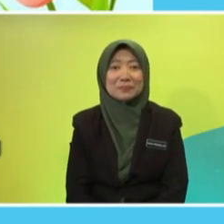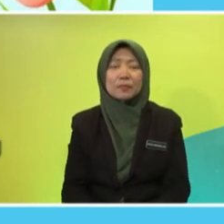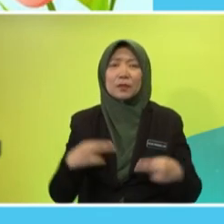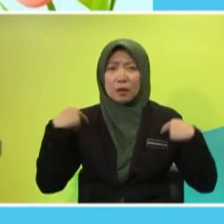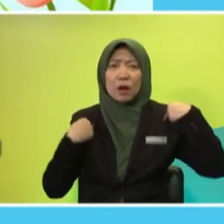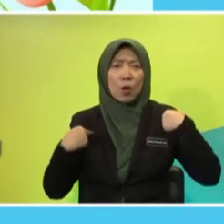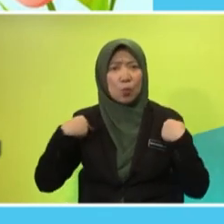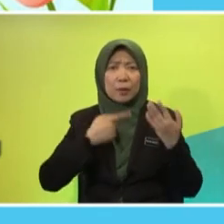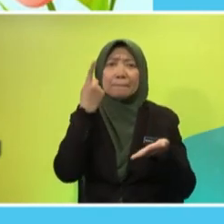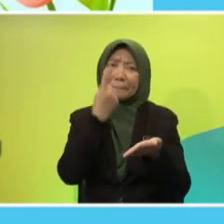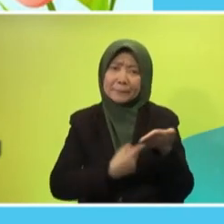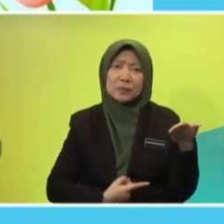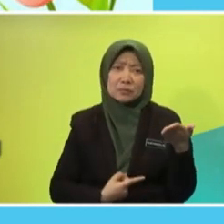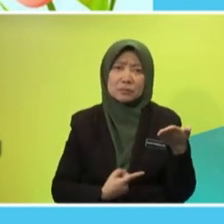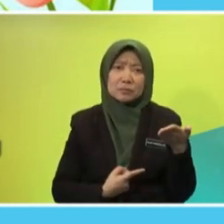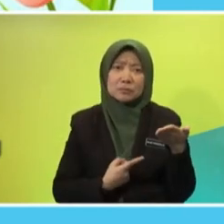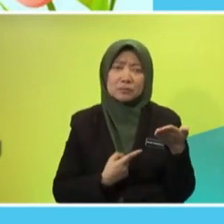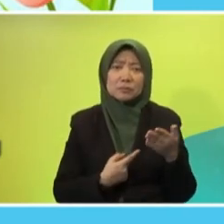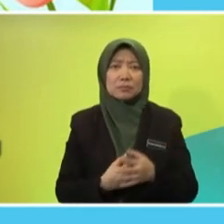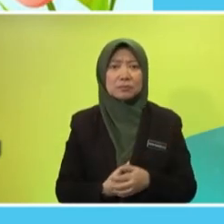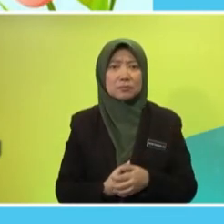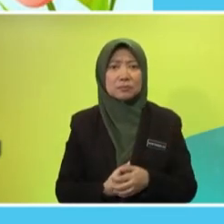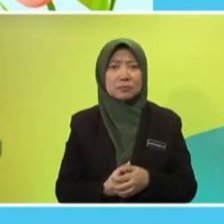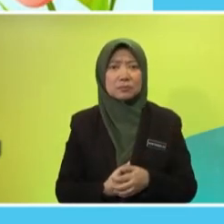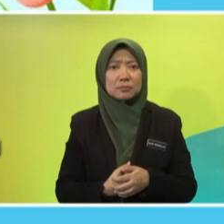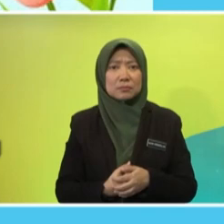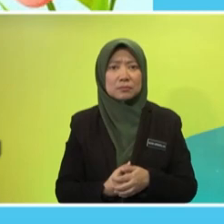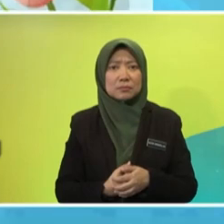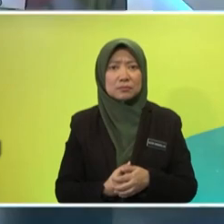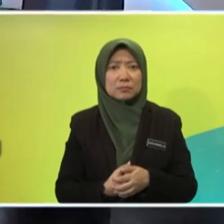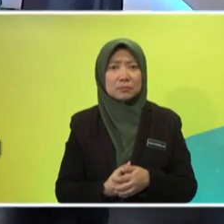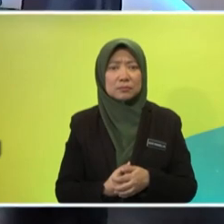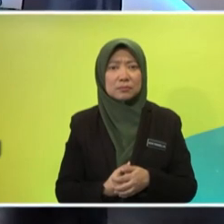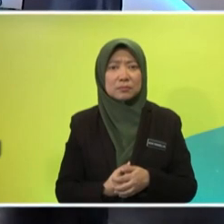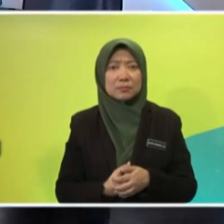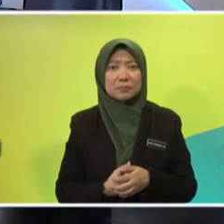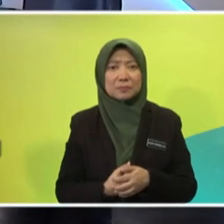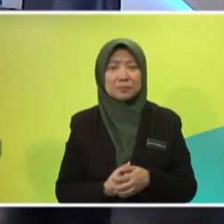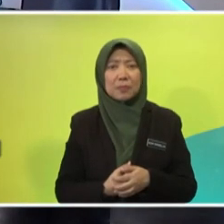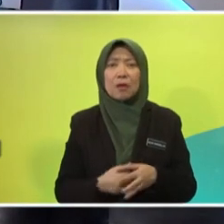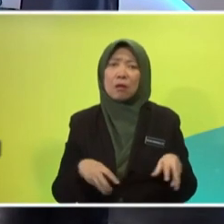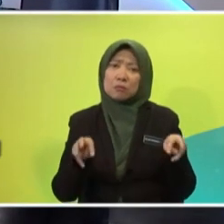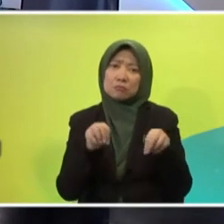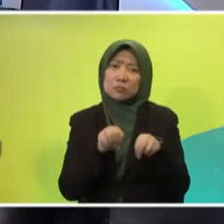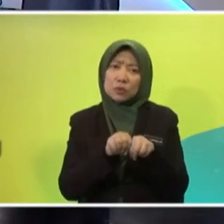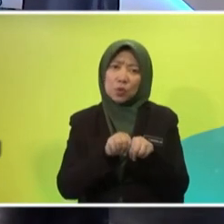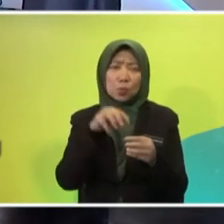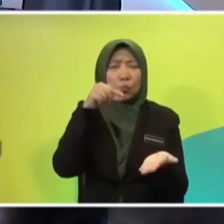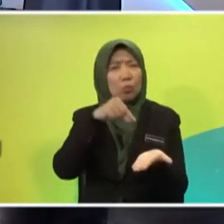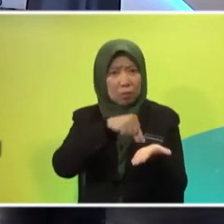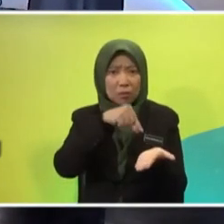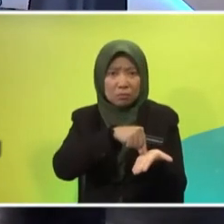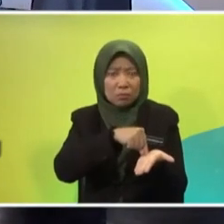Agak-agaknya kan? Apa jawapannya? Cikgu Ana boleh bantu Cikgu Su? Saya rasa macam bunyi ayamlah Cikgu